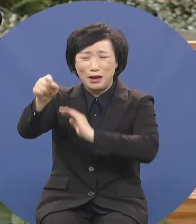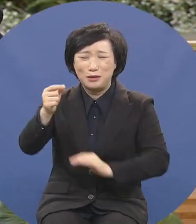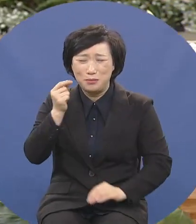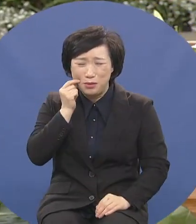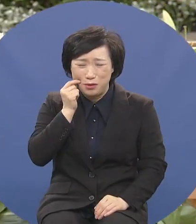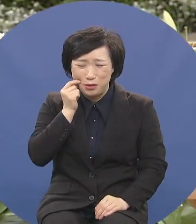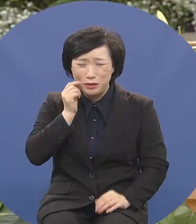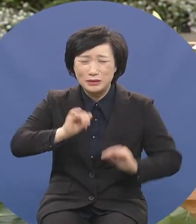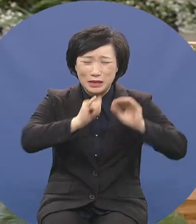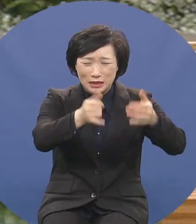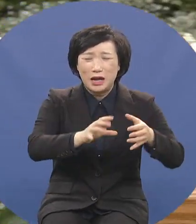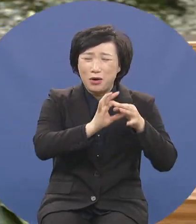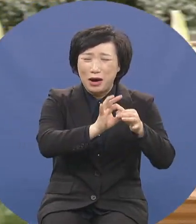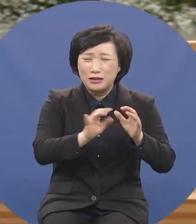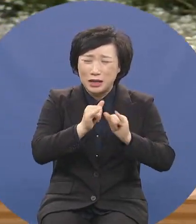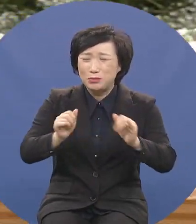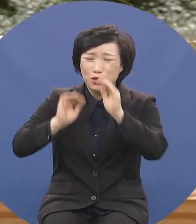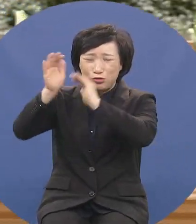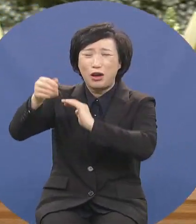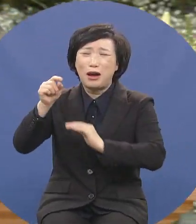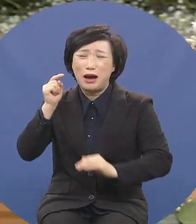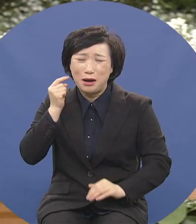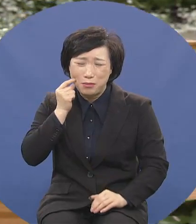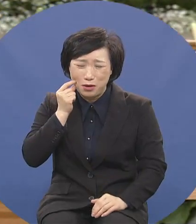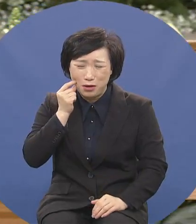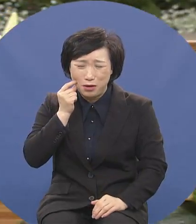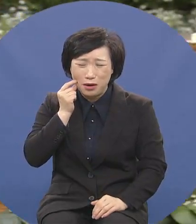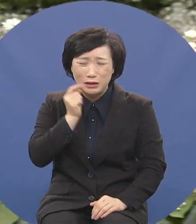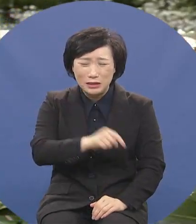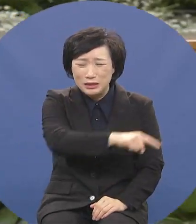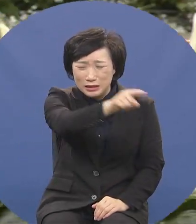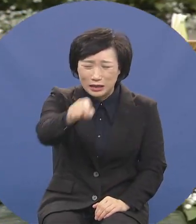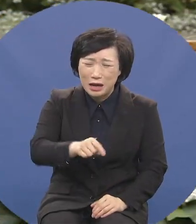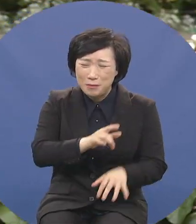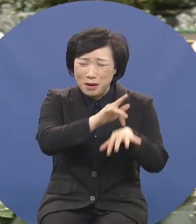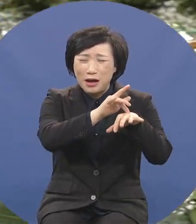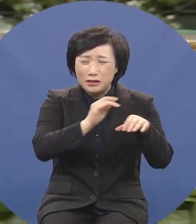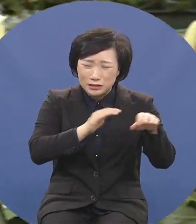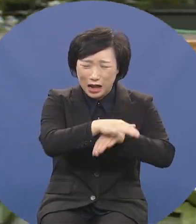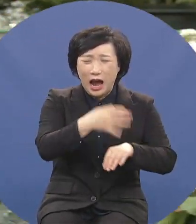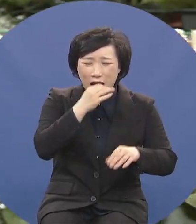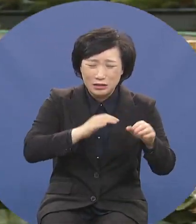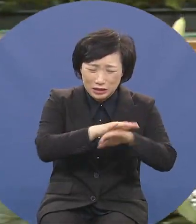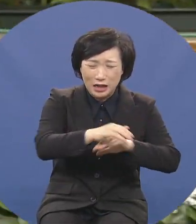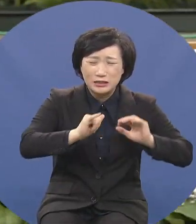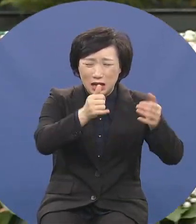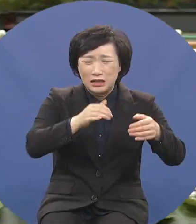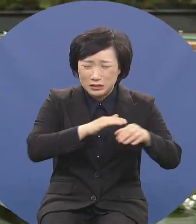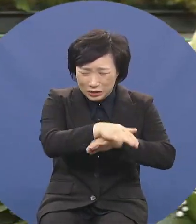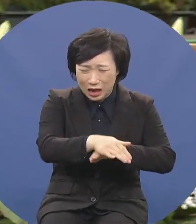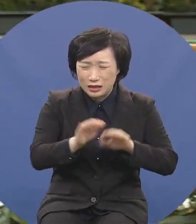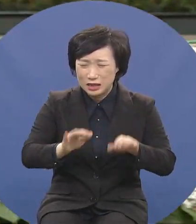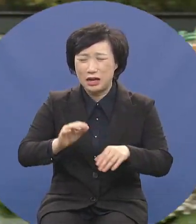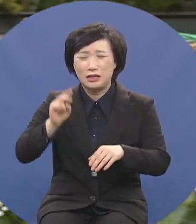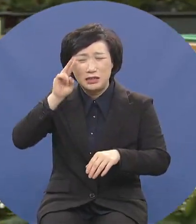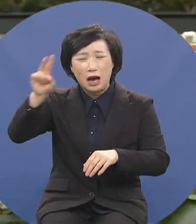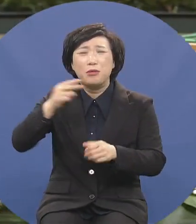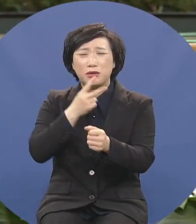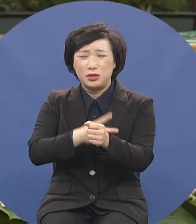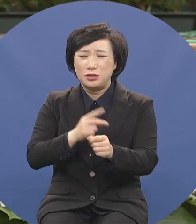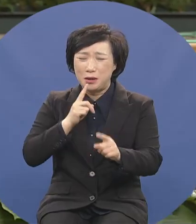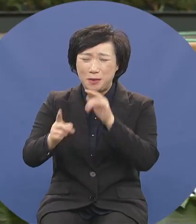있으며 세속에 속한 자가 어떻게 천국 갈 수 있으리요. 이것이 마귀적이고 정욕적이고 세속적이라고 야고보